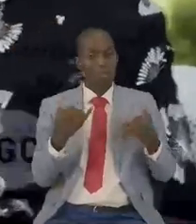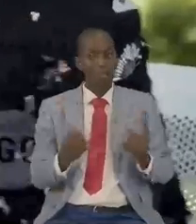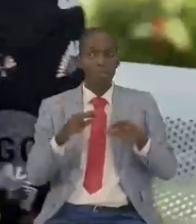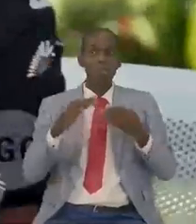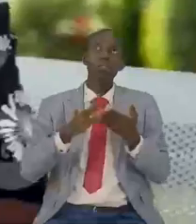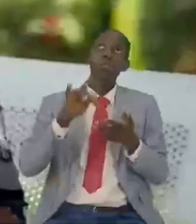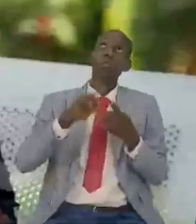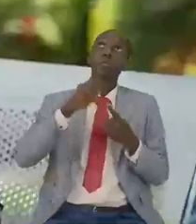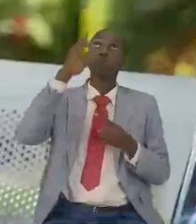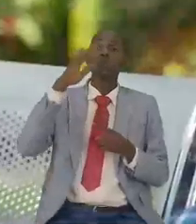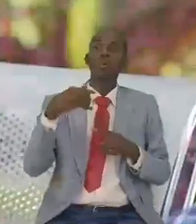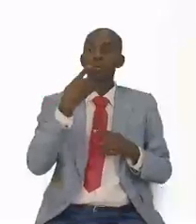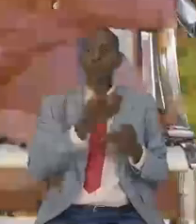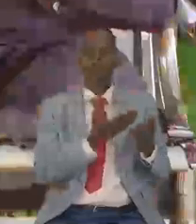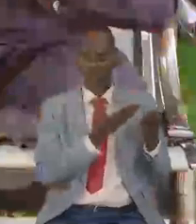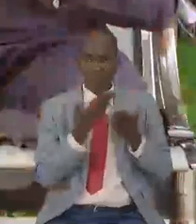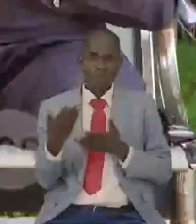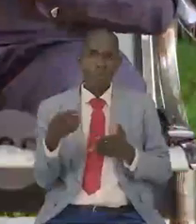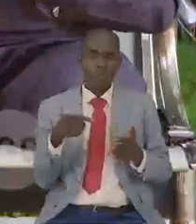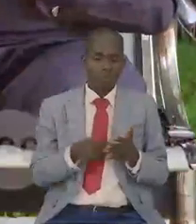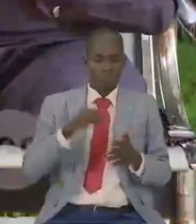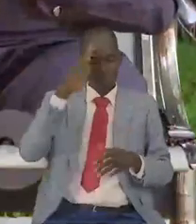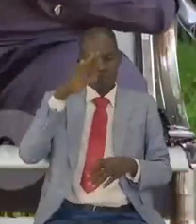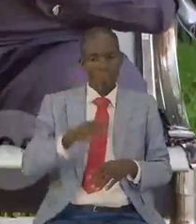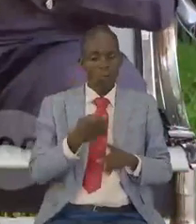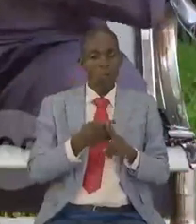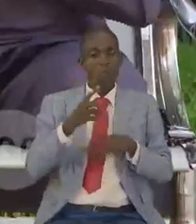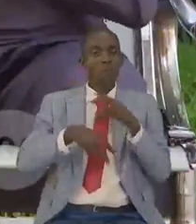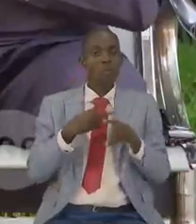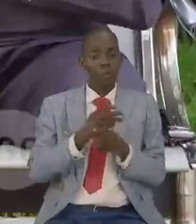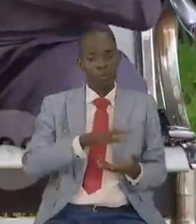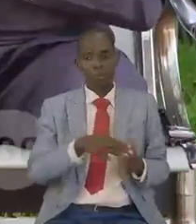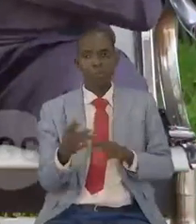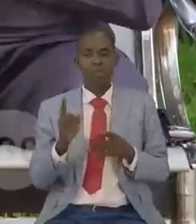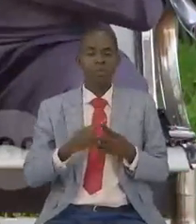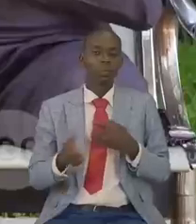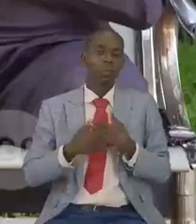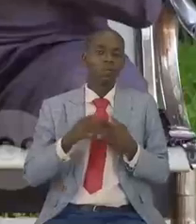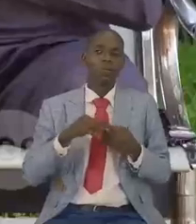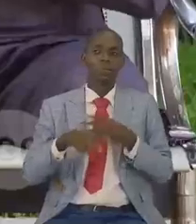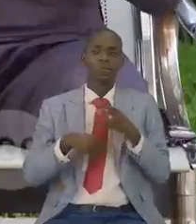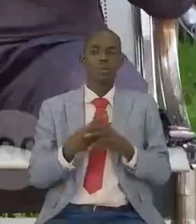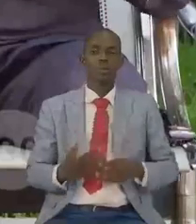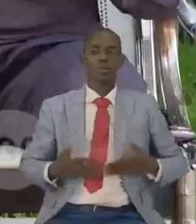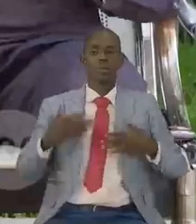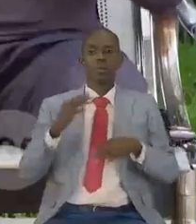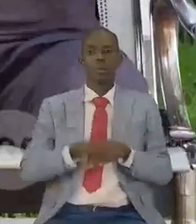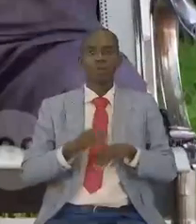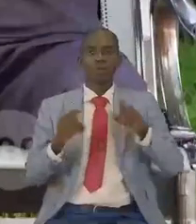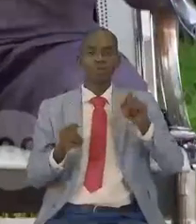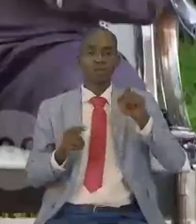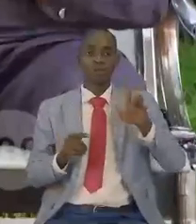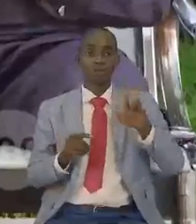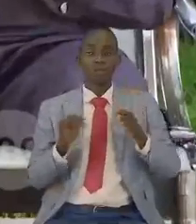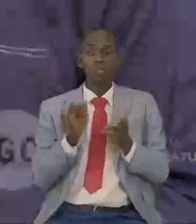Tout-Puissant qui a amené Prince du séjour des morts sur la terre des vivants. le 25, le premier